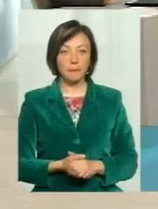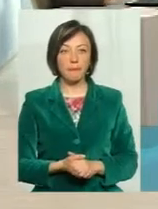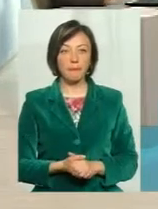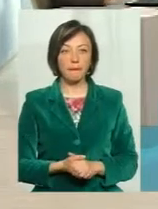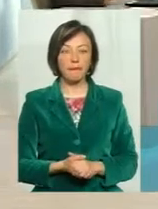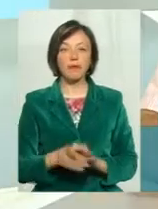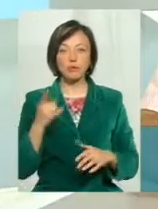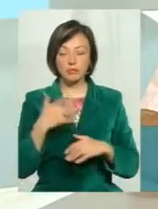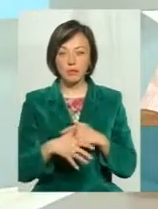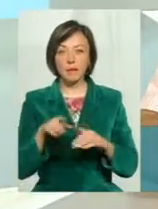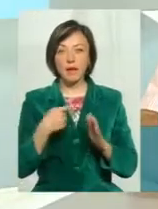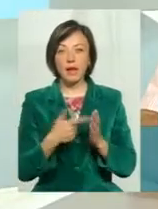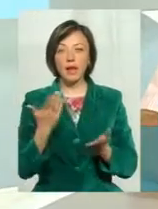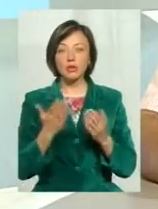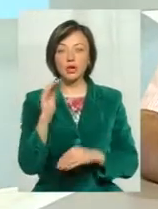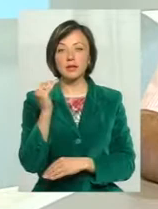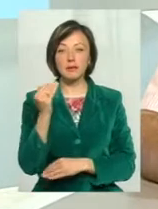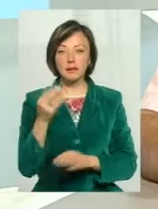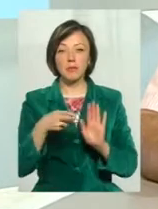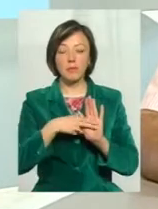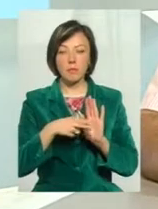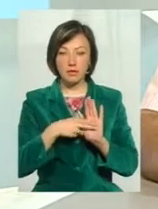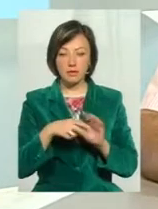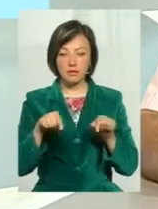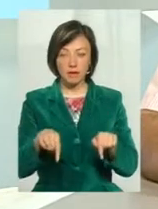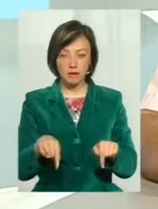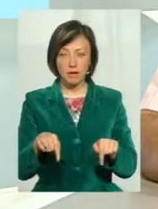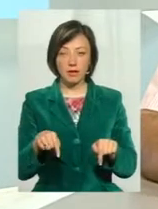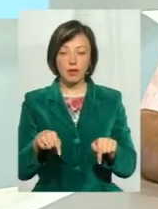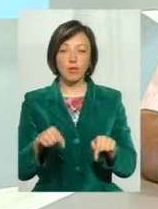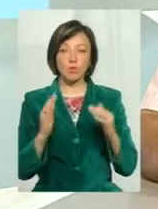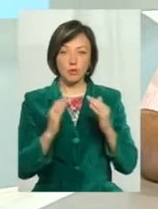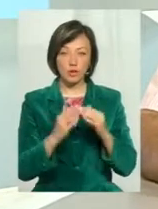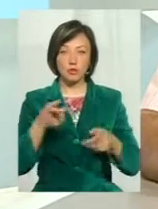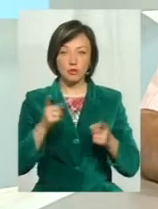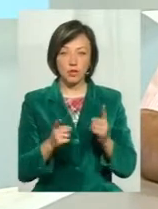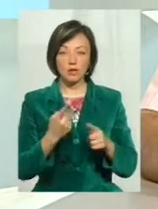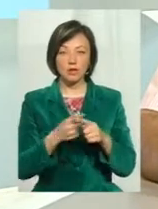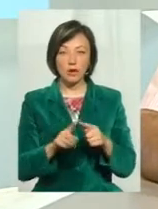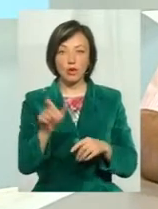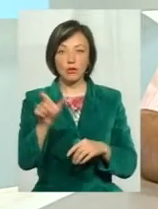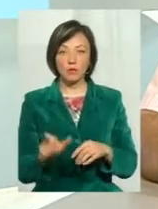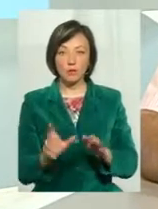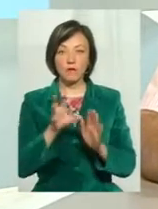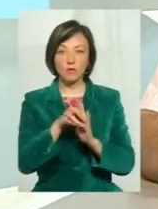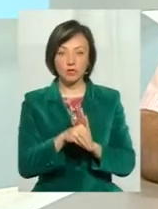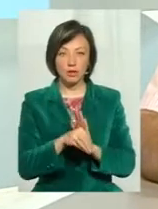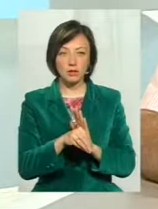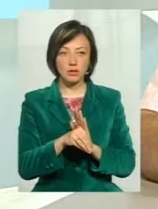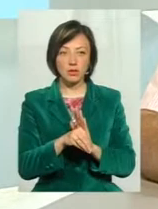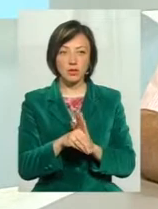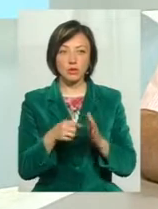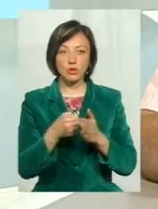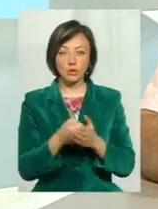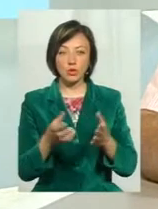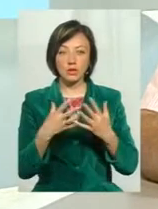Зрозуміло питання? Так, да, якщо дитина зареєстрована в домогосподарстві, звичайно, ця особа буде включатися до